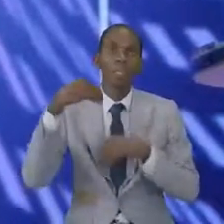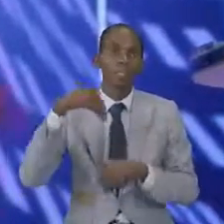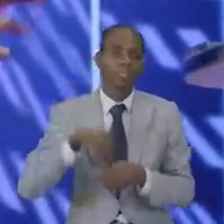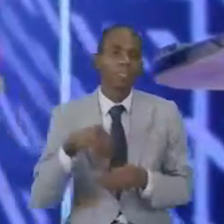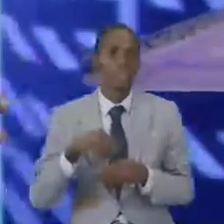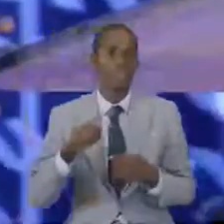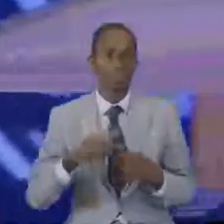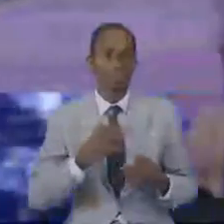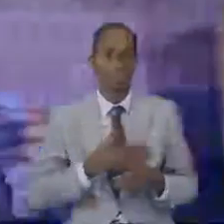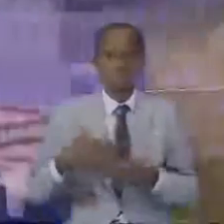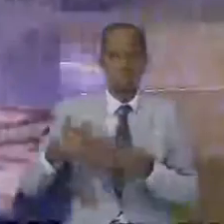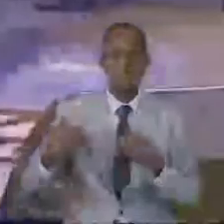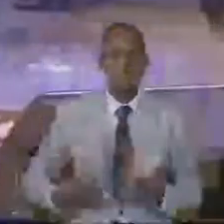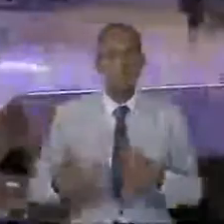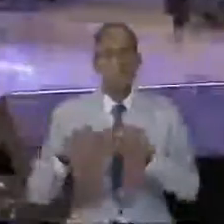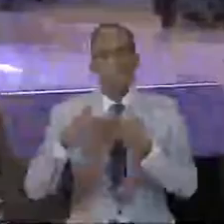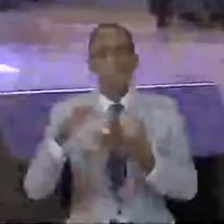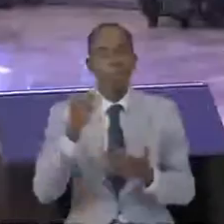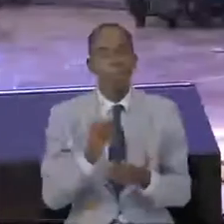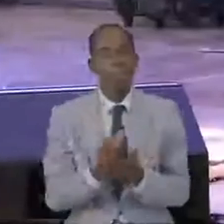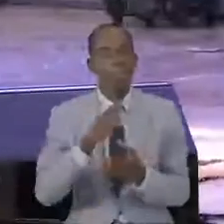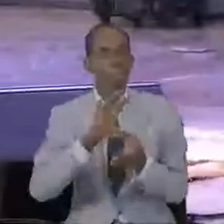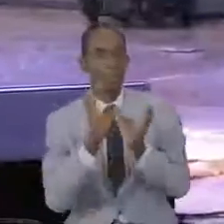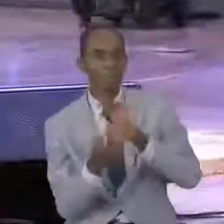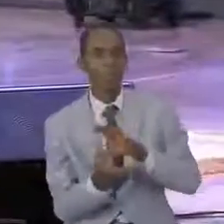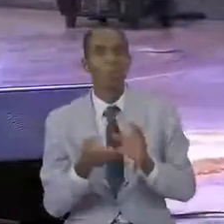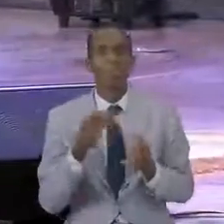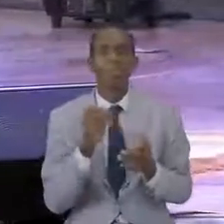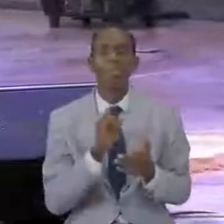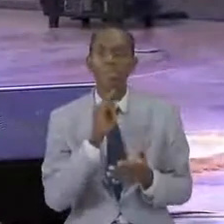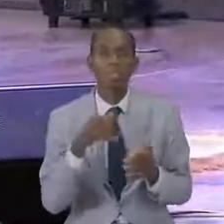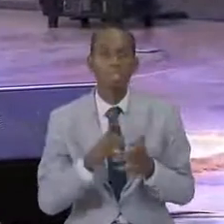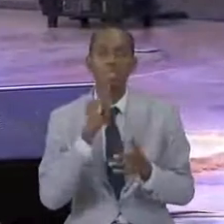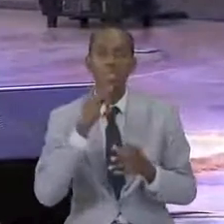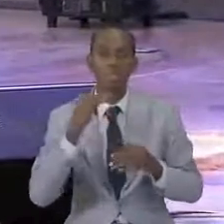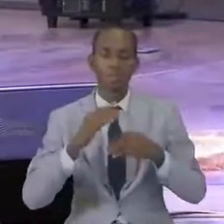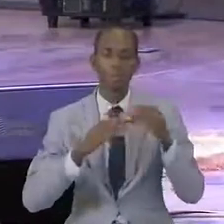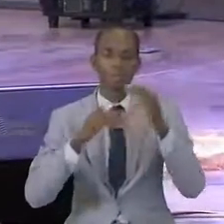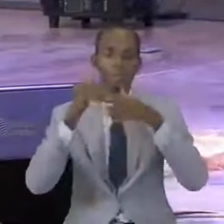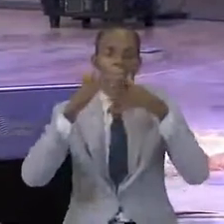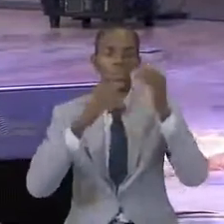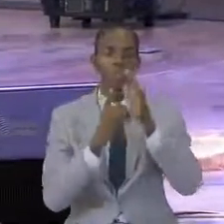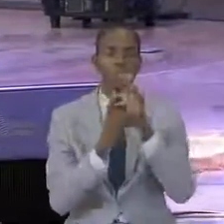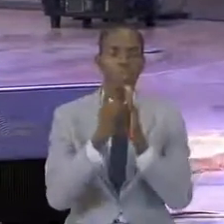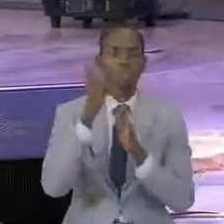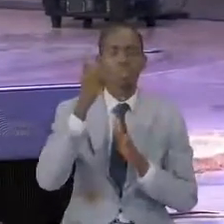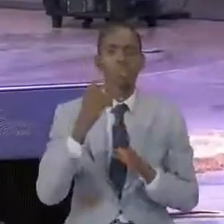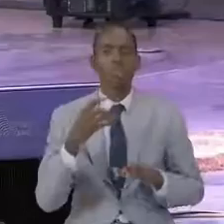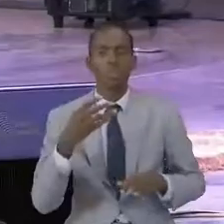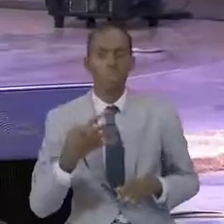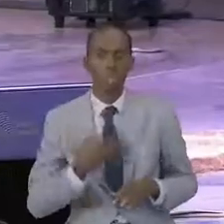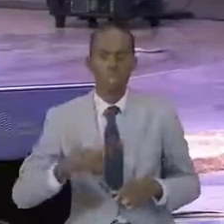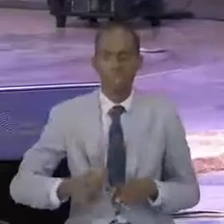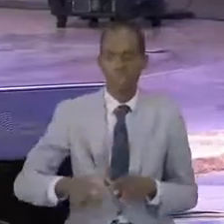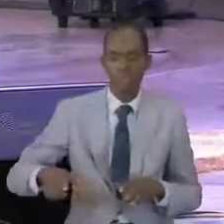dans mon cœur après cela après cette conversion et il y a maintenant la culture et la semence fidèle